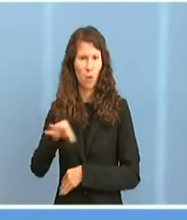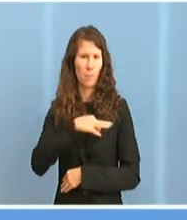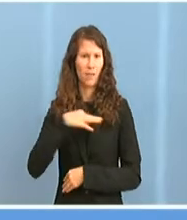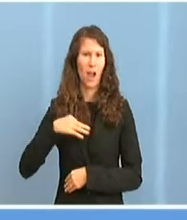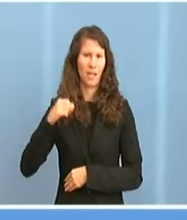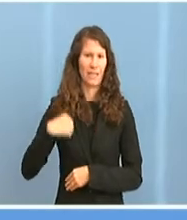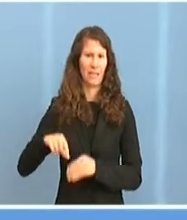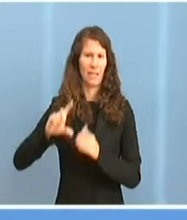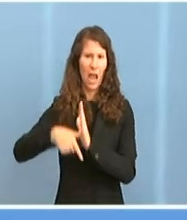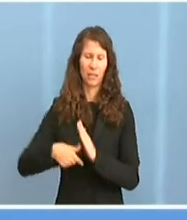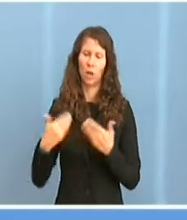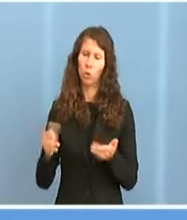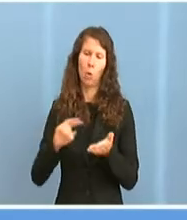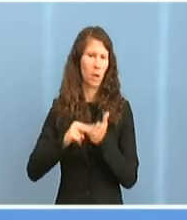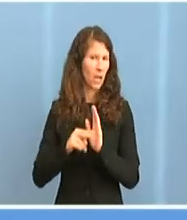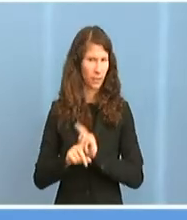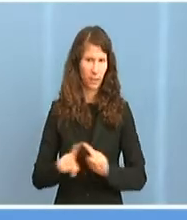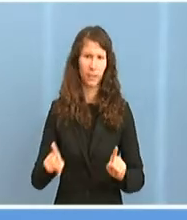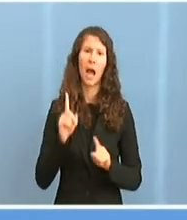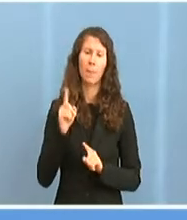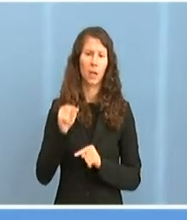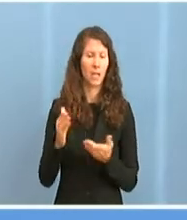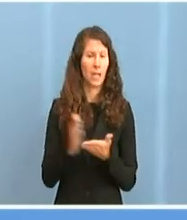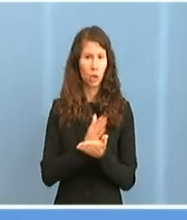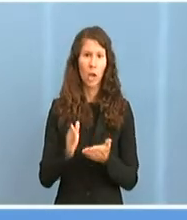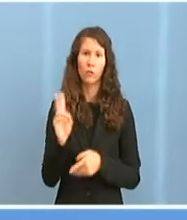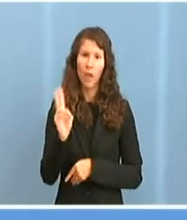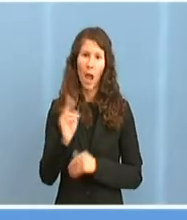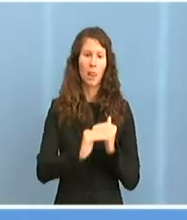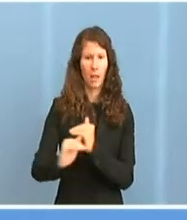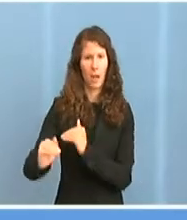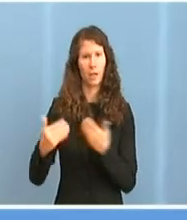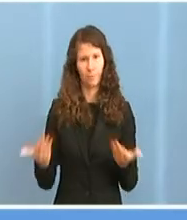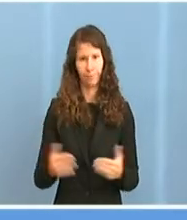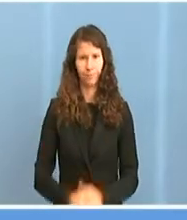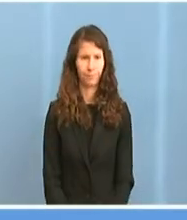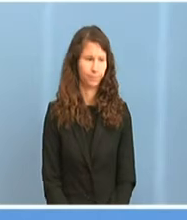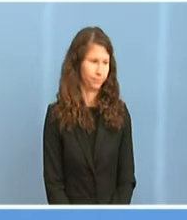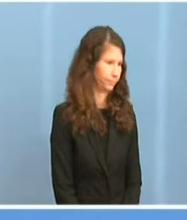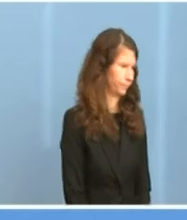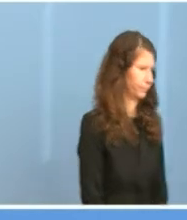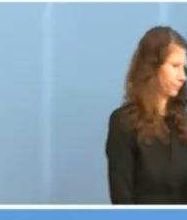ist letztlich eine Entscheidung, die auf Landesebene zu treffen ist.